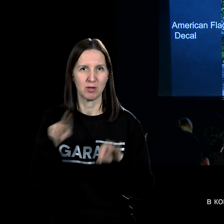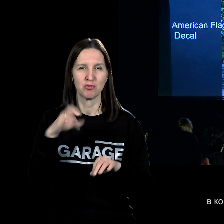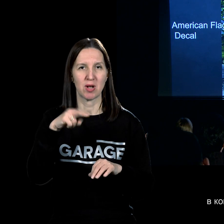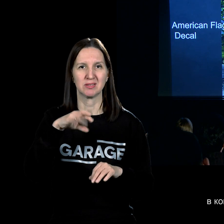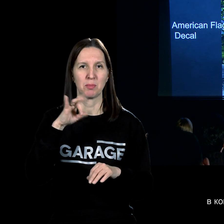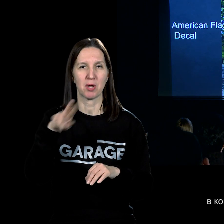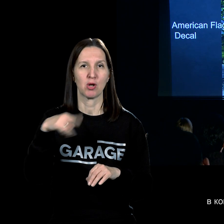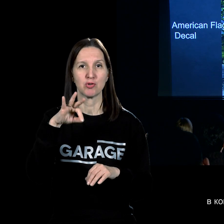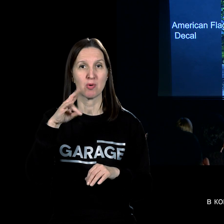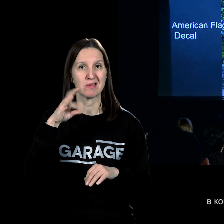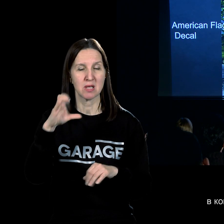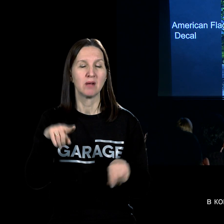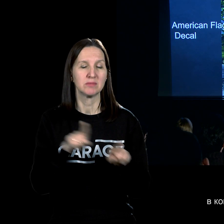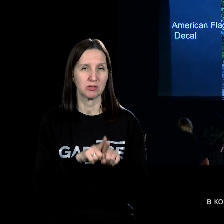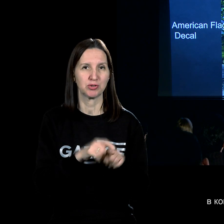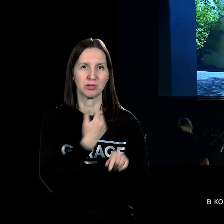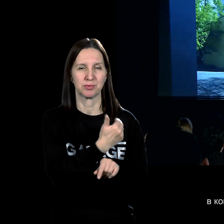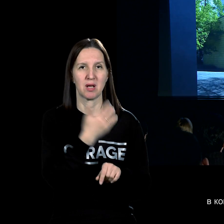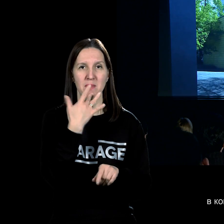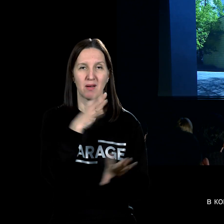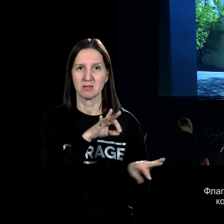конце концов, а еще американский флаг,